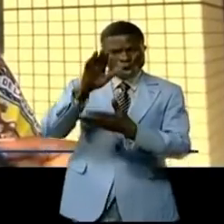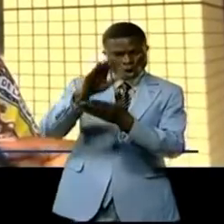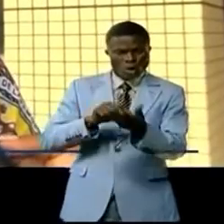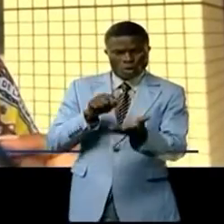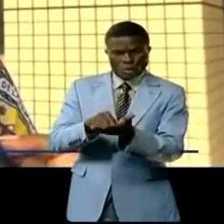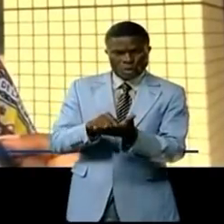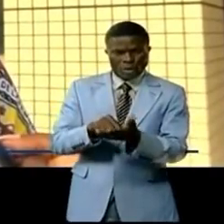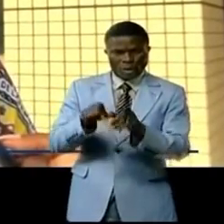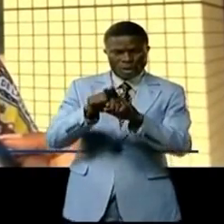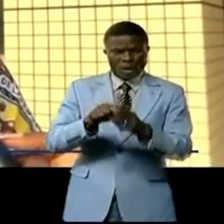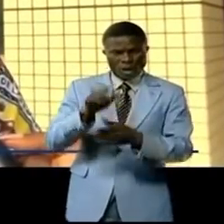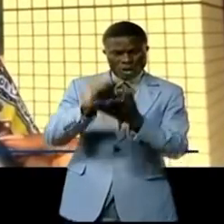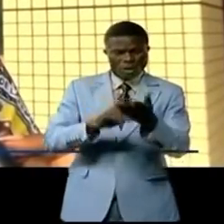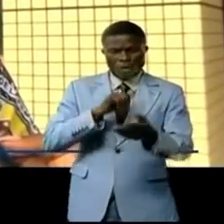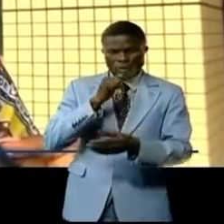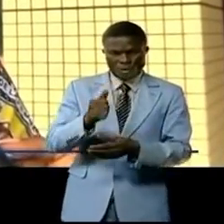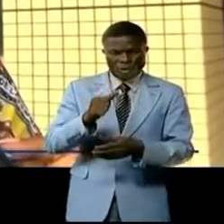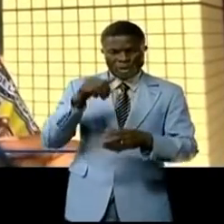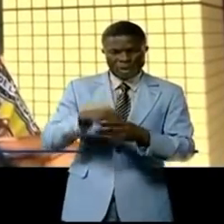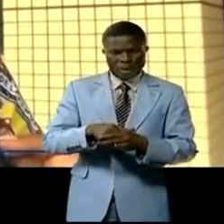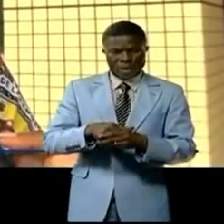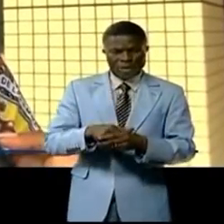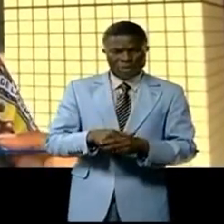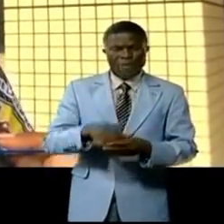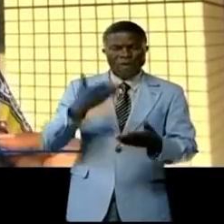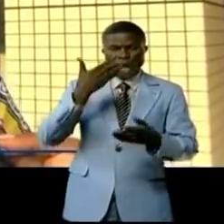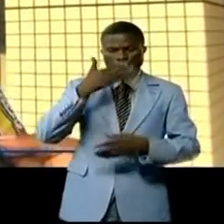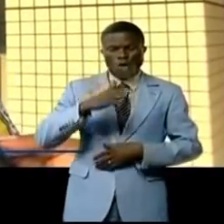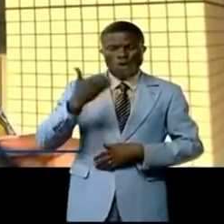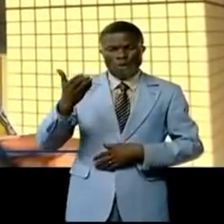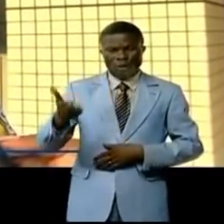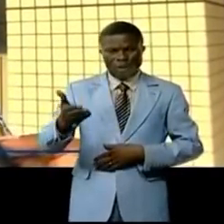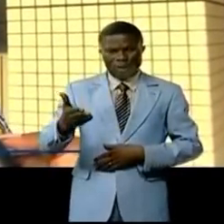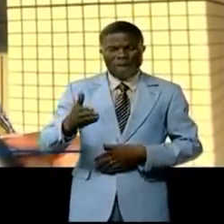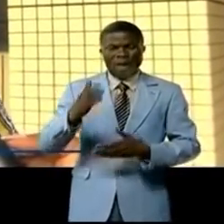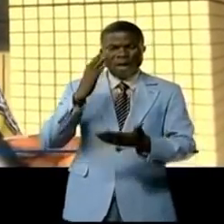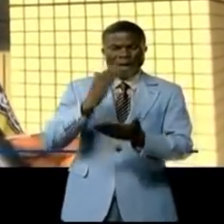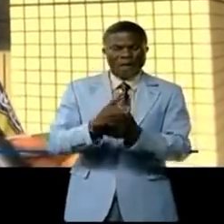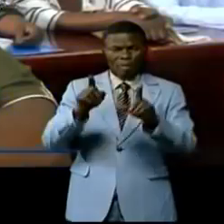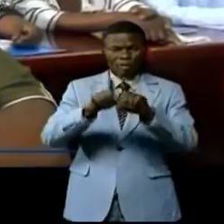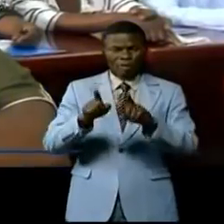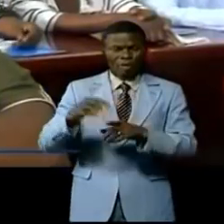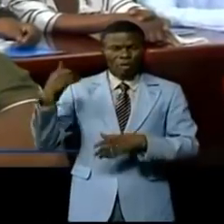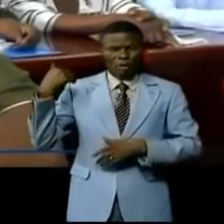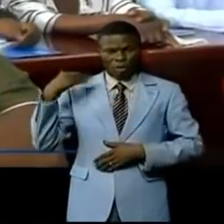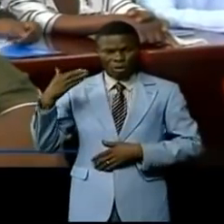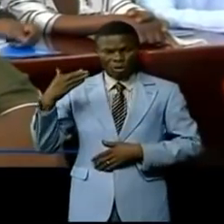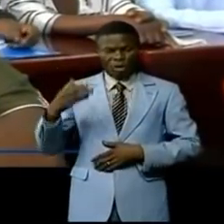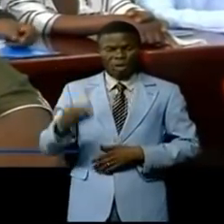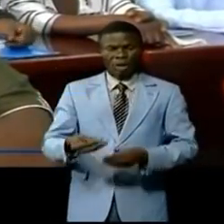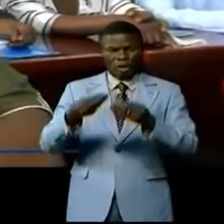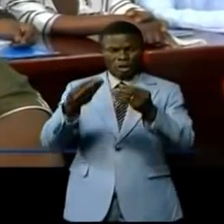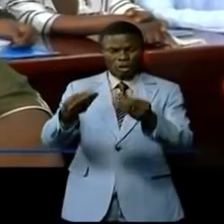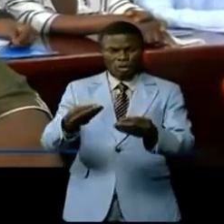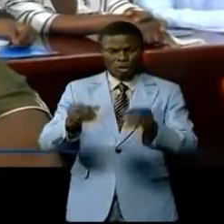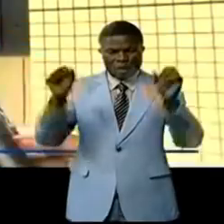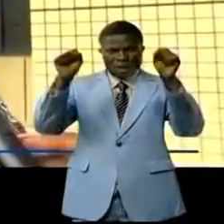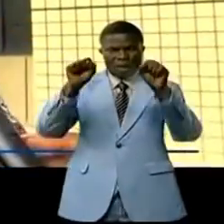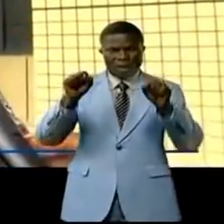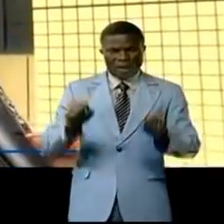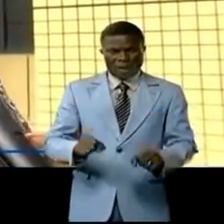et contre-référence dans les établissements de soins privés et confessionnels. Nous devons mettre en place un système